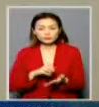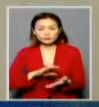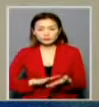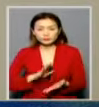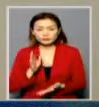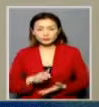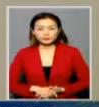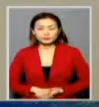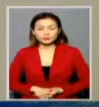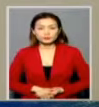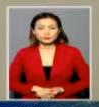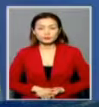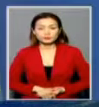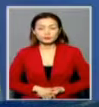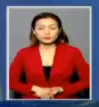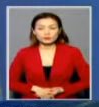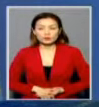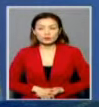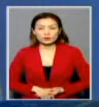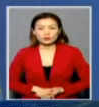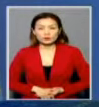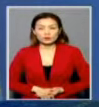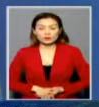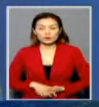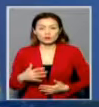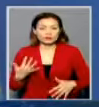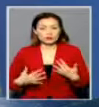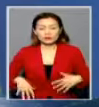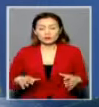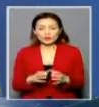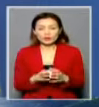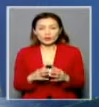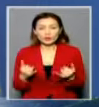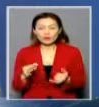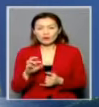тапсырды. Жұмысшы топтың жүргізген зерделеуіне сәйкес әлеуметтік осал топтардың